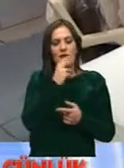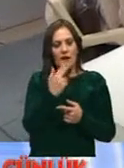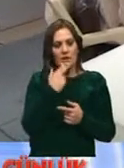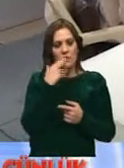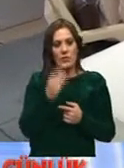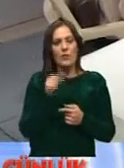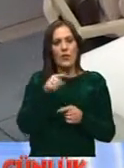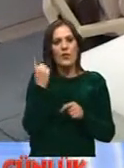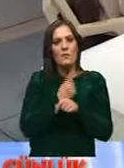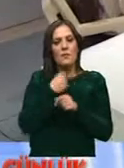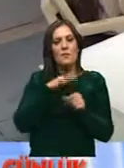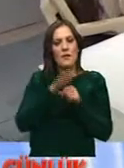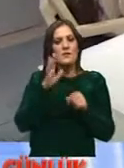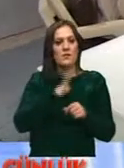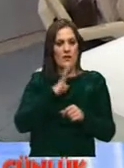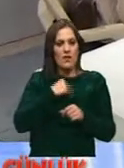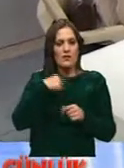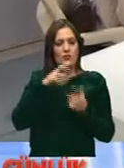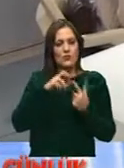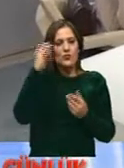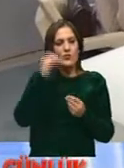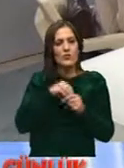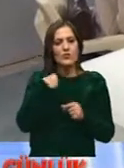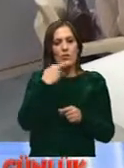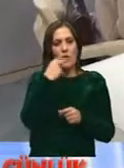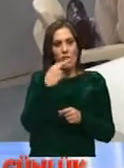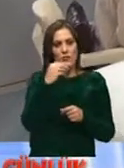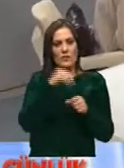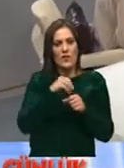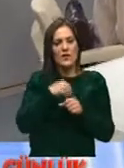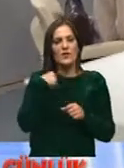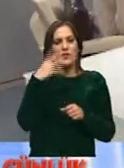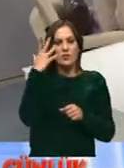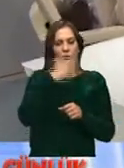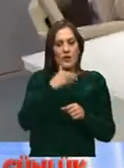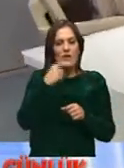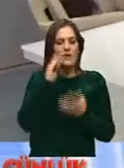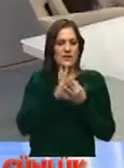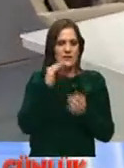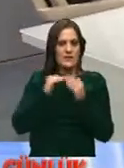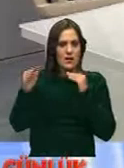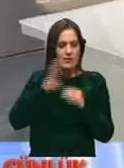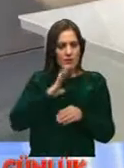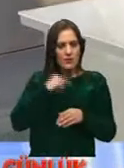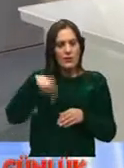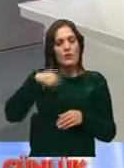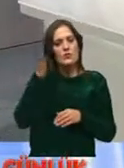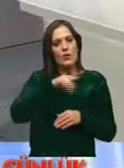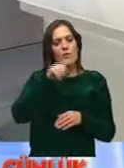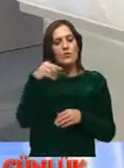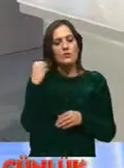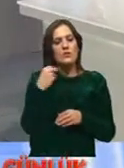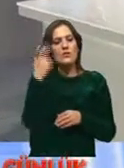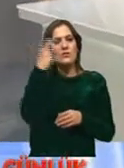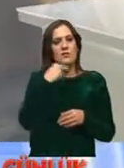olmak öyle değil mi? Öyle bir baskılanmışlık da var ruhumuzda. Konuşmaktan imtina eden insanlarız. Sonra da onlara güzel